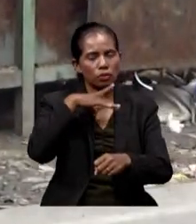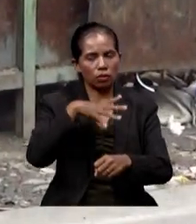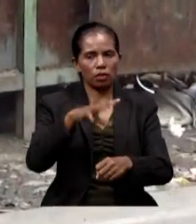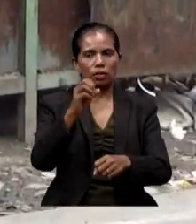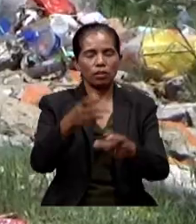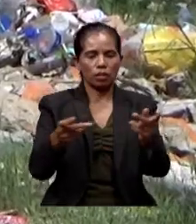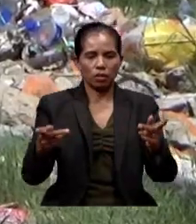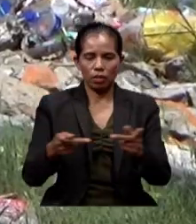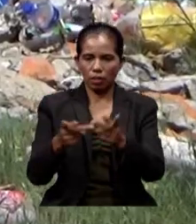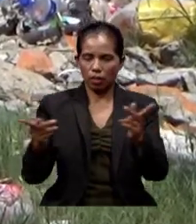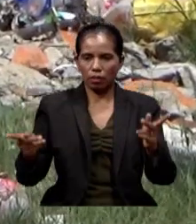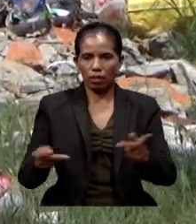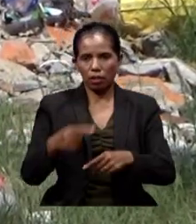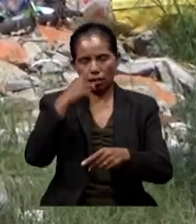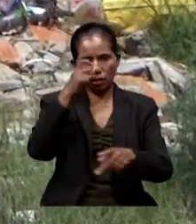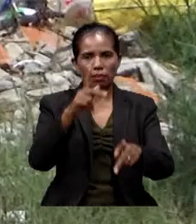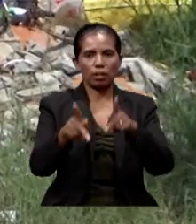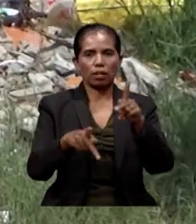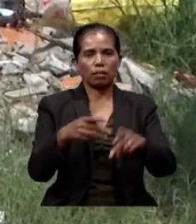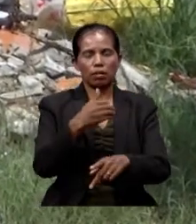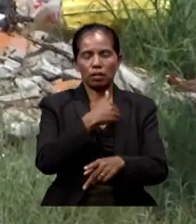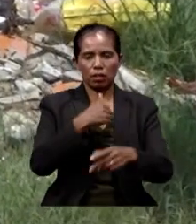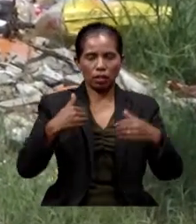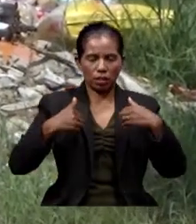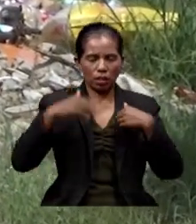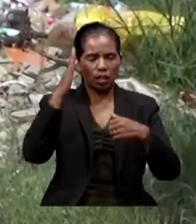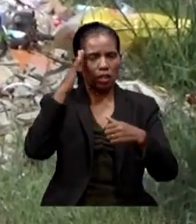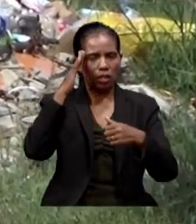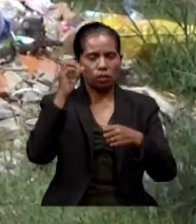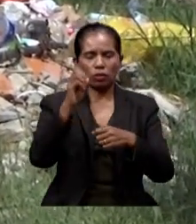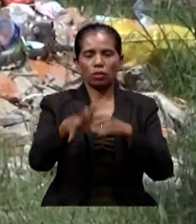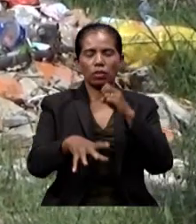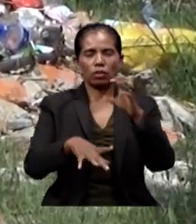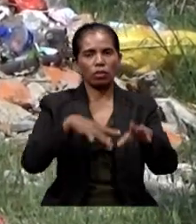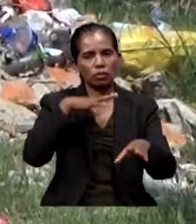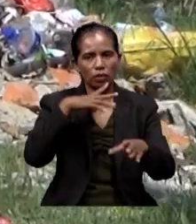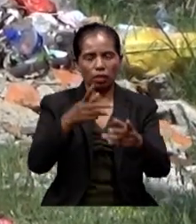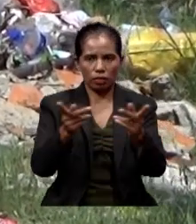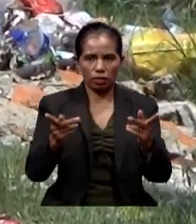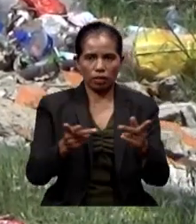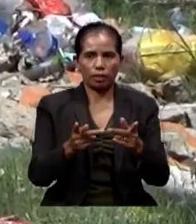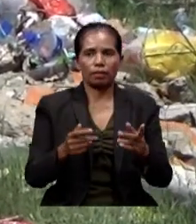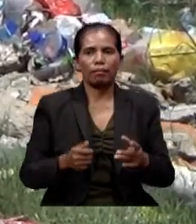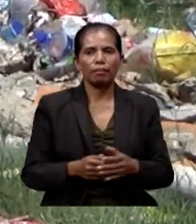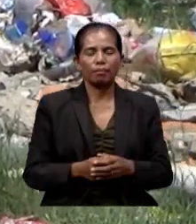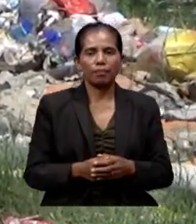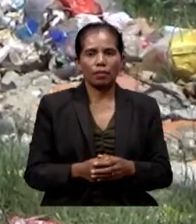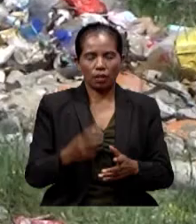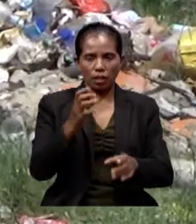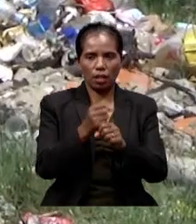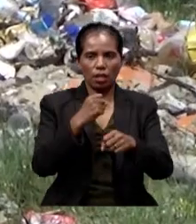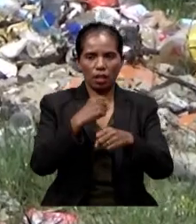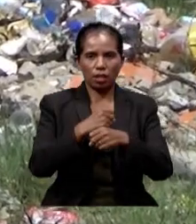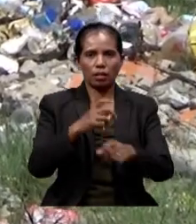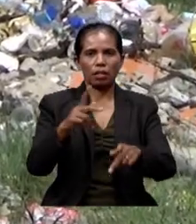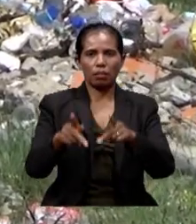e a fatin-fatin, tamba a população se dá o que a consciência o de sua lixo e a nefatin. Situação nei halo ambiente